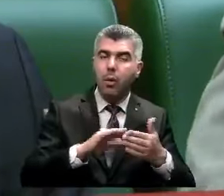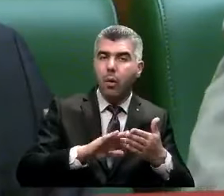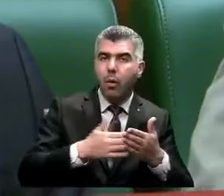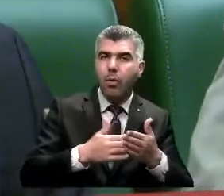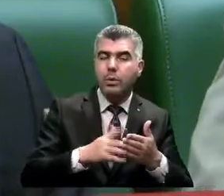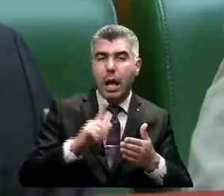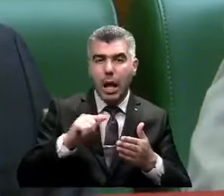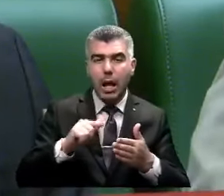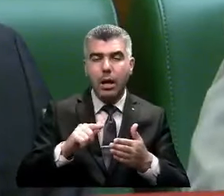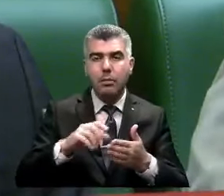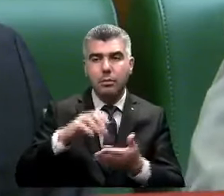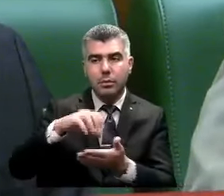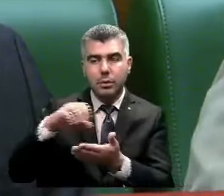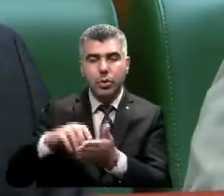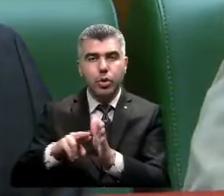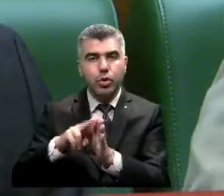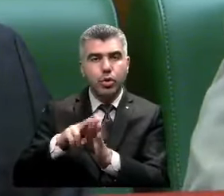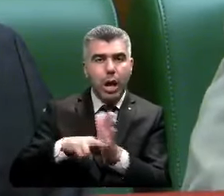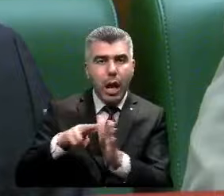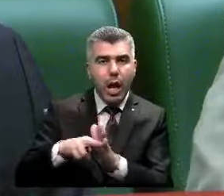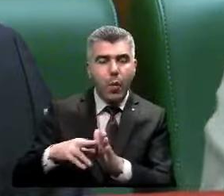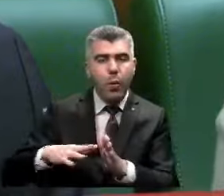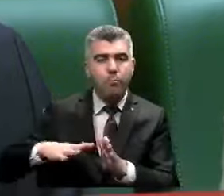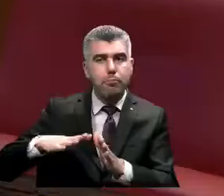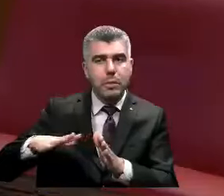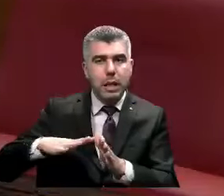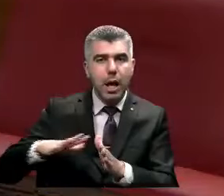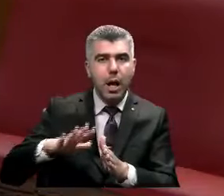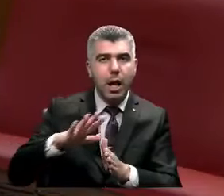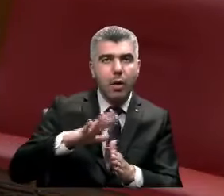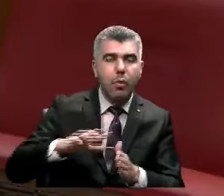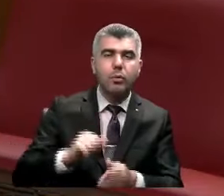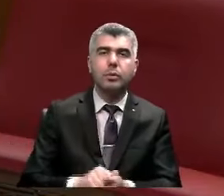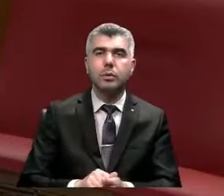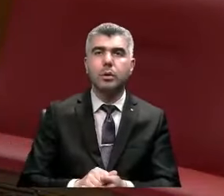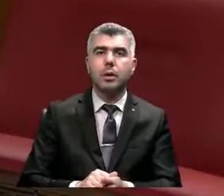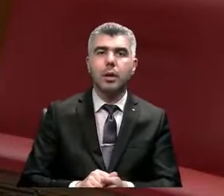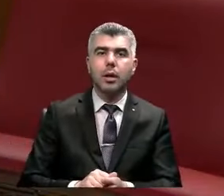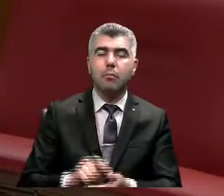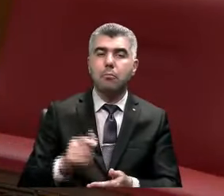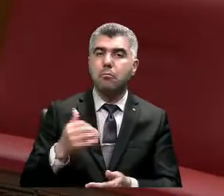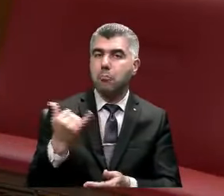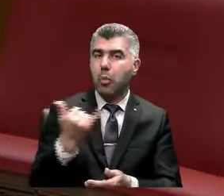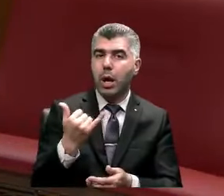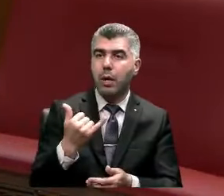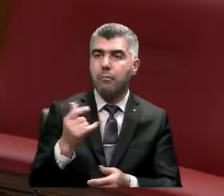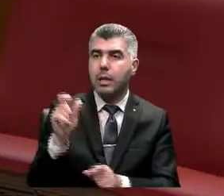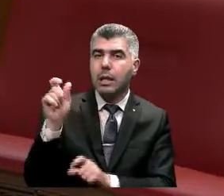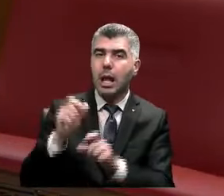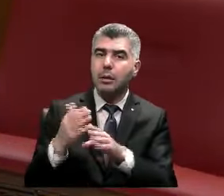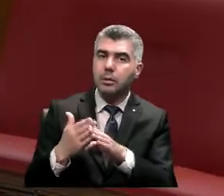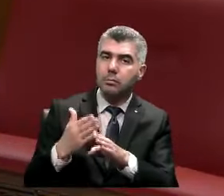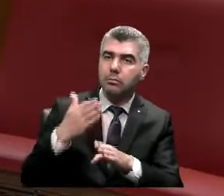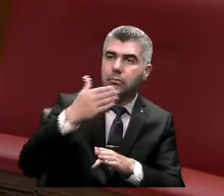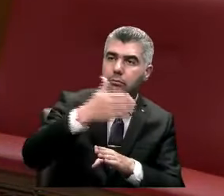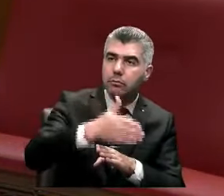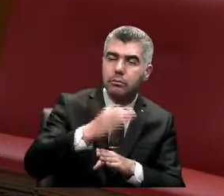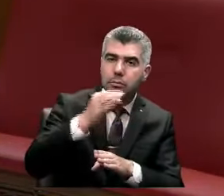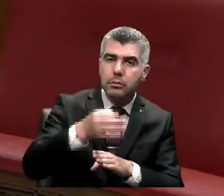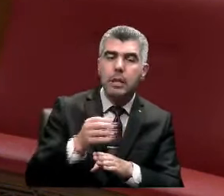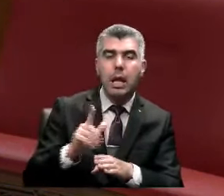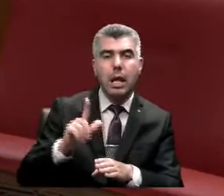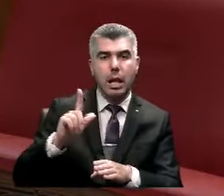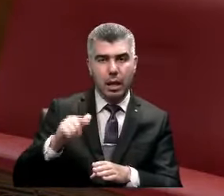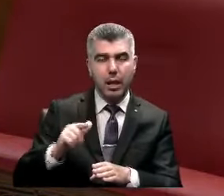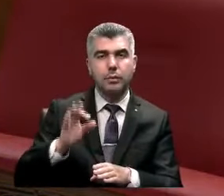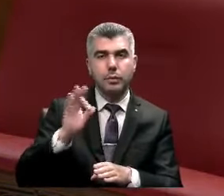المستوى الوطني أو الجهوي أو المحلي، تحسين ظروف ولوج المواطنين إلى وسائل النقل العمومي عبر توفير